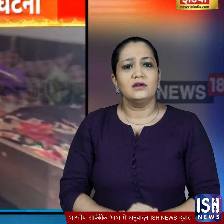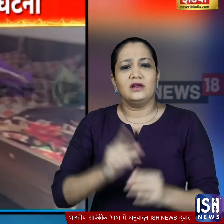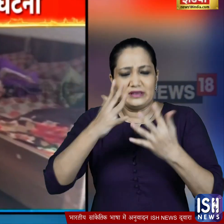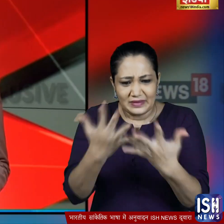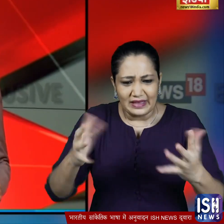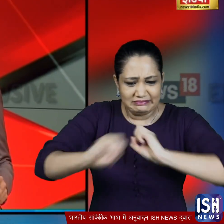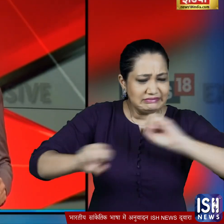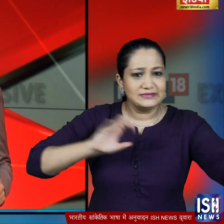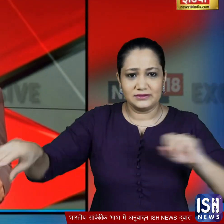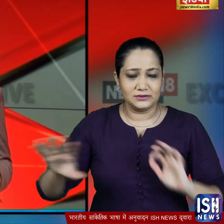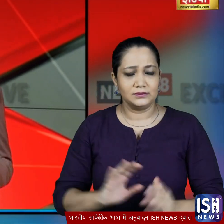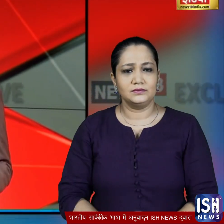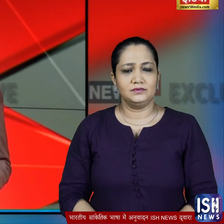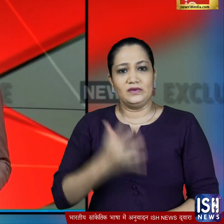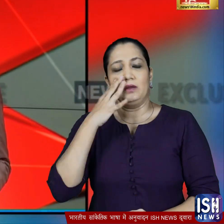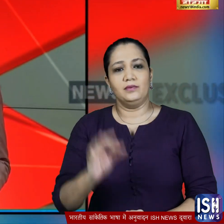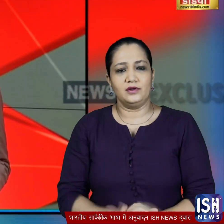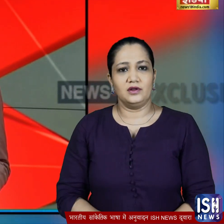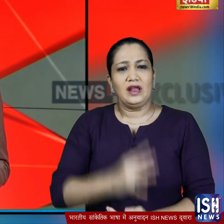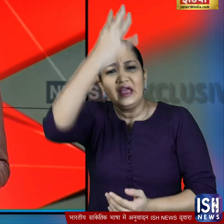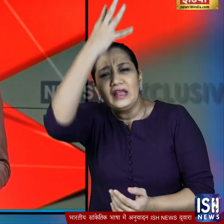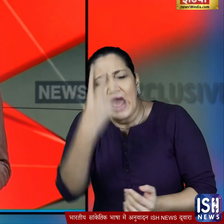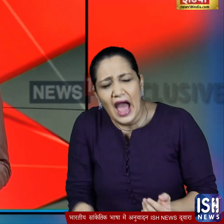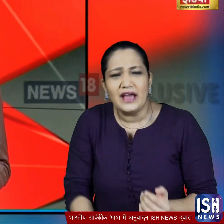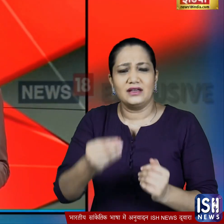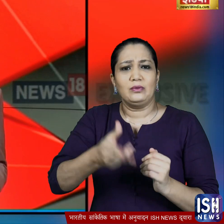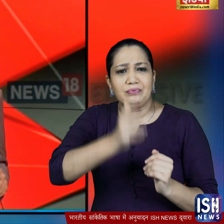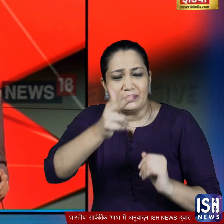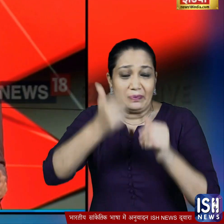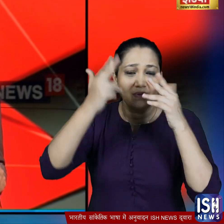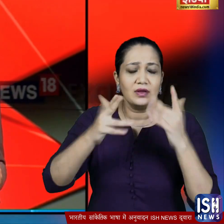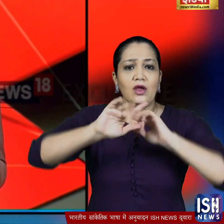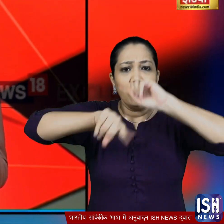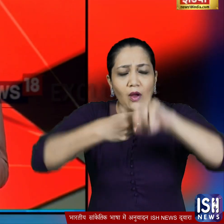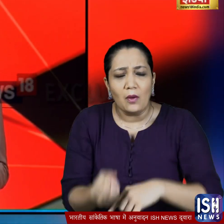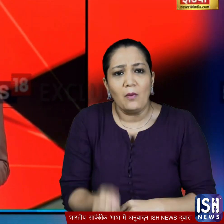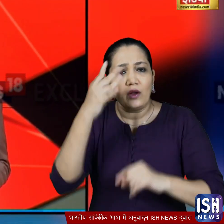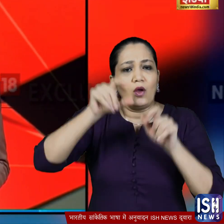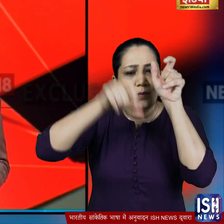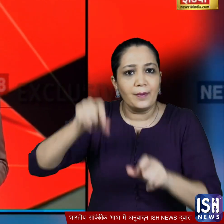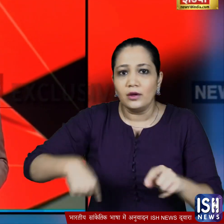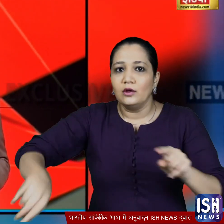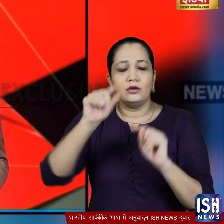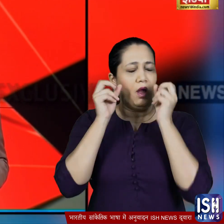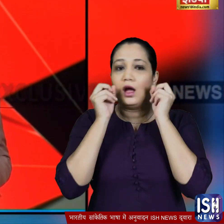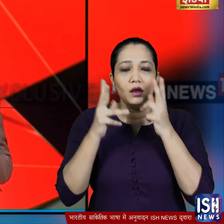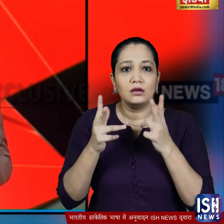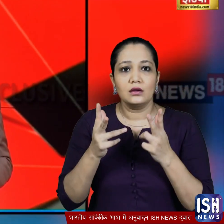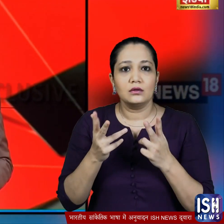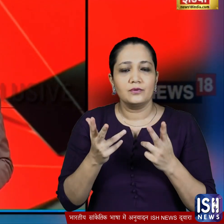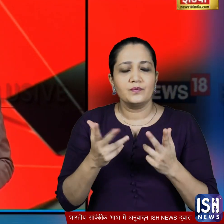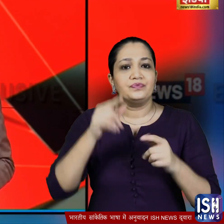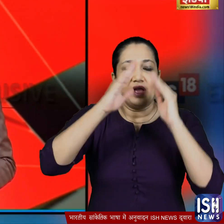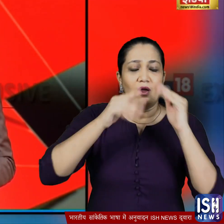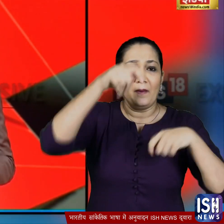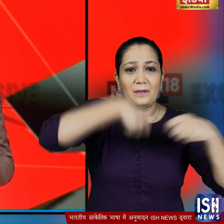मिला। सौभाग्य की बात है कि रात के सन्नाटे में हुए इस हत्याकांड ने सुबह होते होते सभी को सन्न करके रख दिया। बताया जा रहा है कि जिस